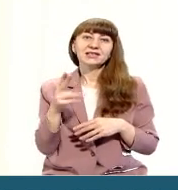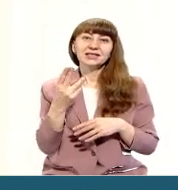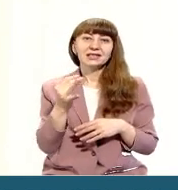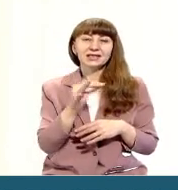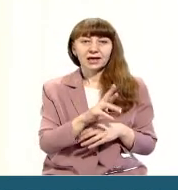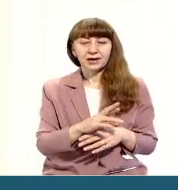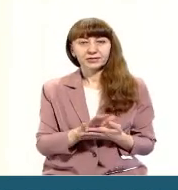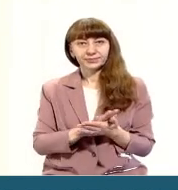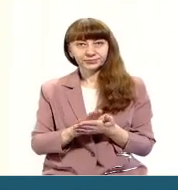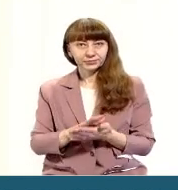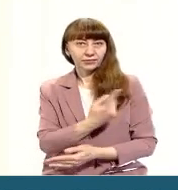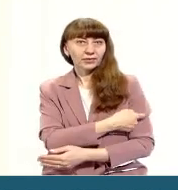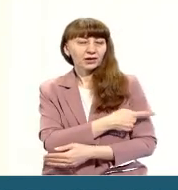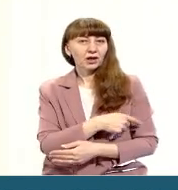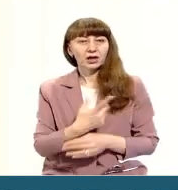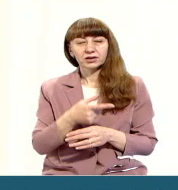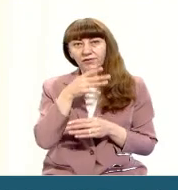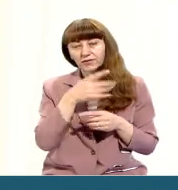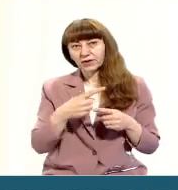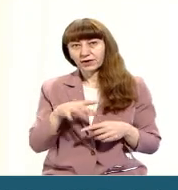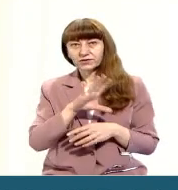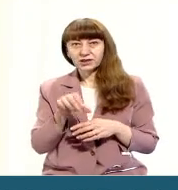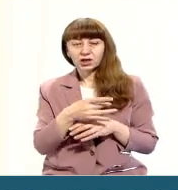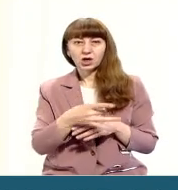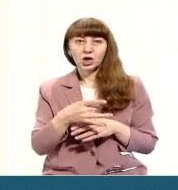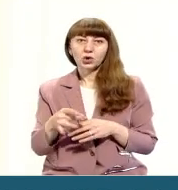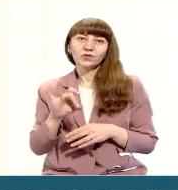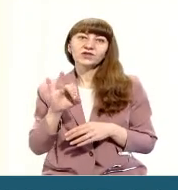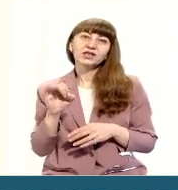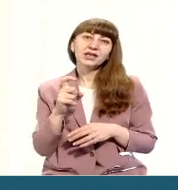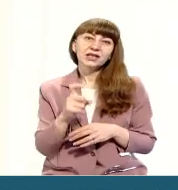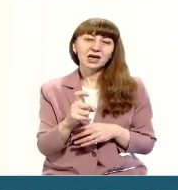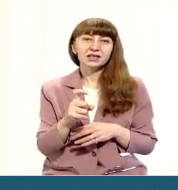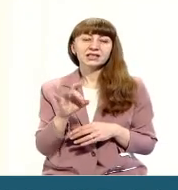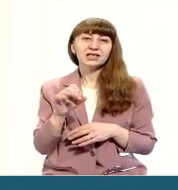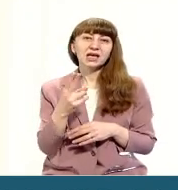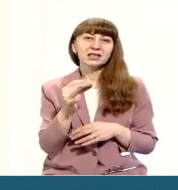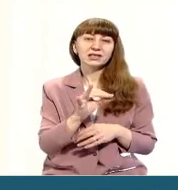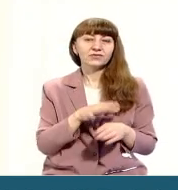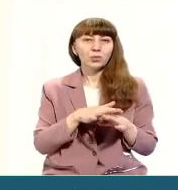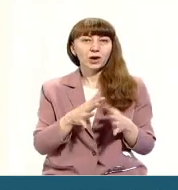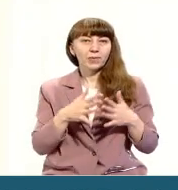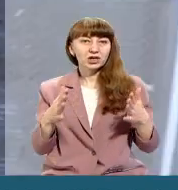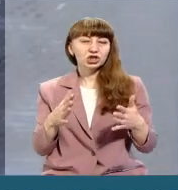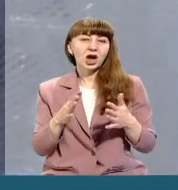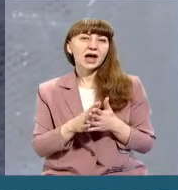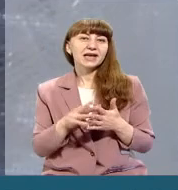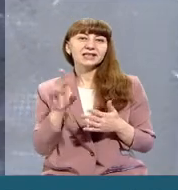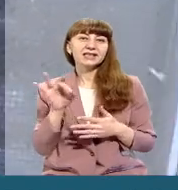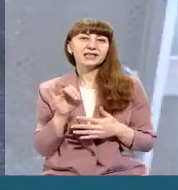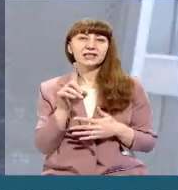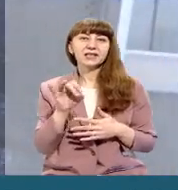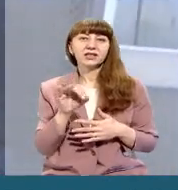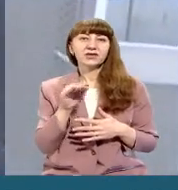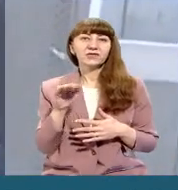исте ри текущего года во всех районах силами ветеринарных станций проводилась повсеместная широкомасштабная дезинфекция тему